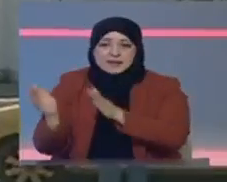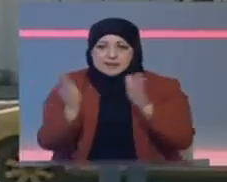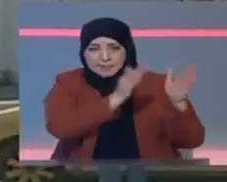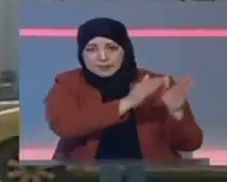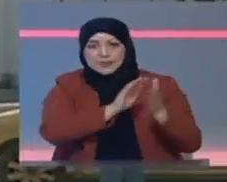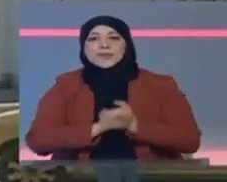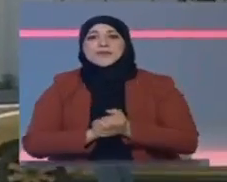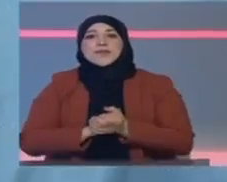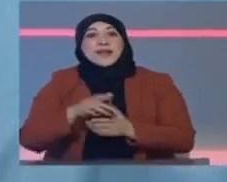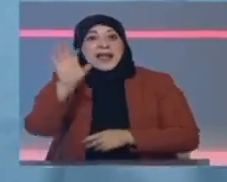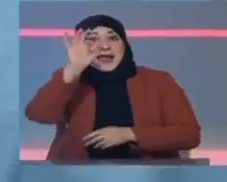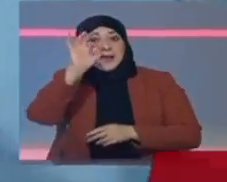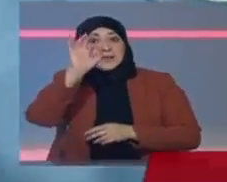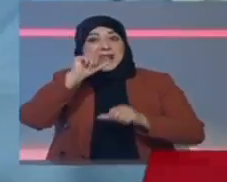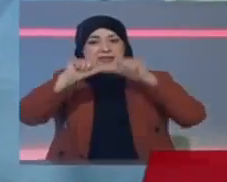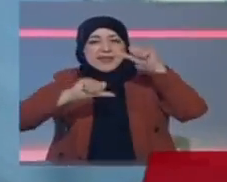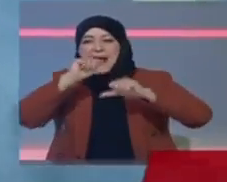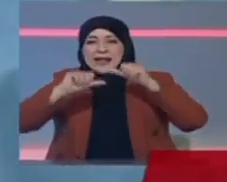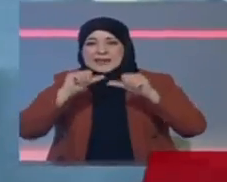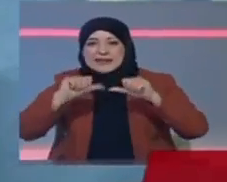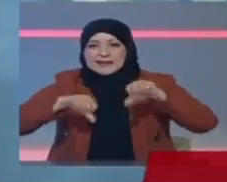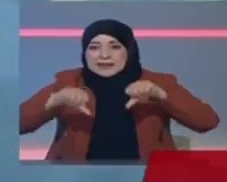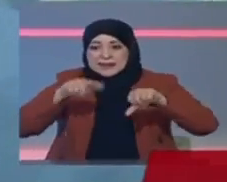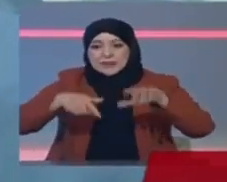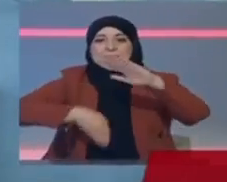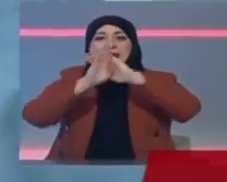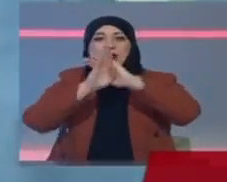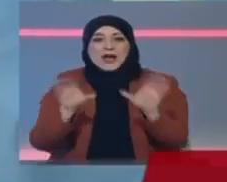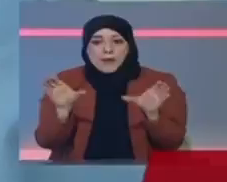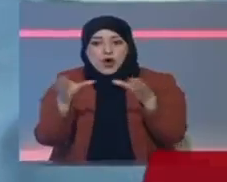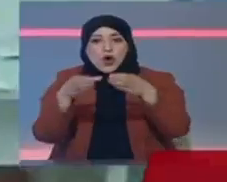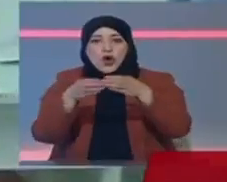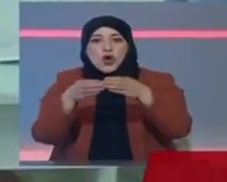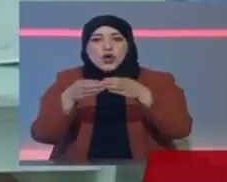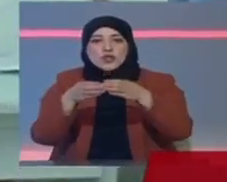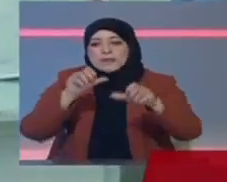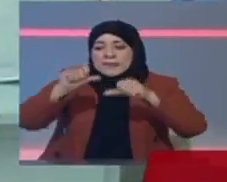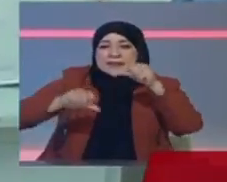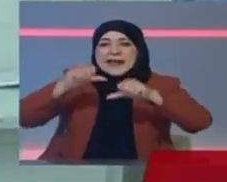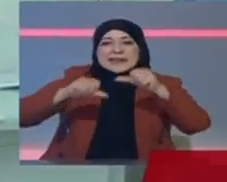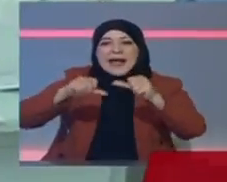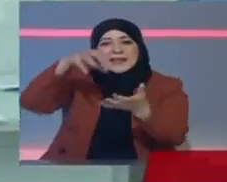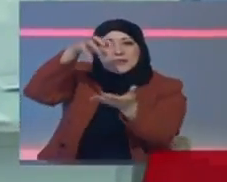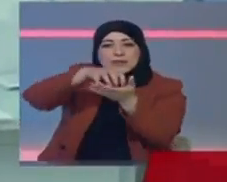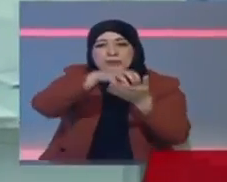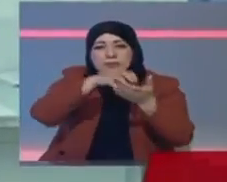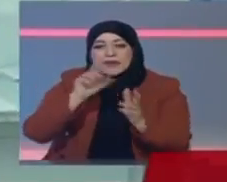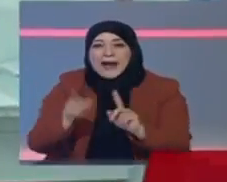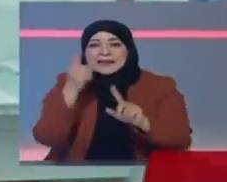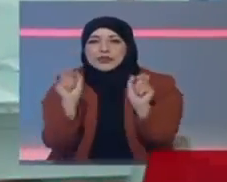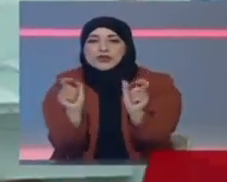بمعدل خمسين تحليلا ينطلق اليوم قسم مخبر الاحياء الدقيقه والتحاليل الجرثوميه